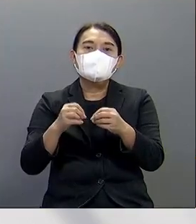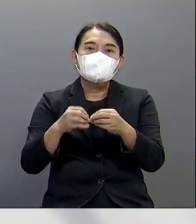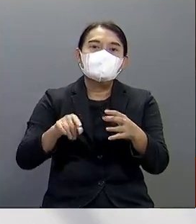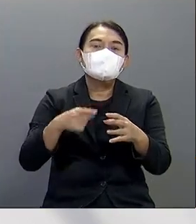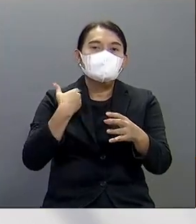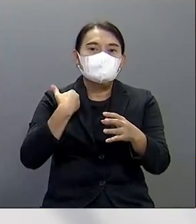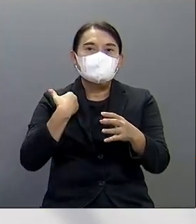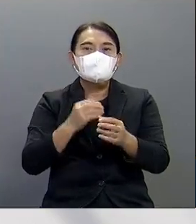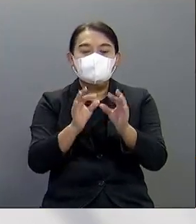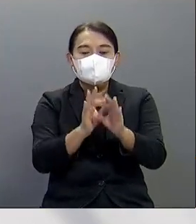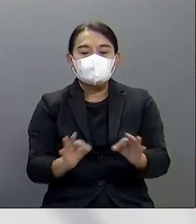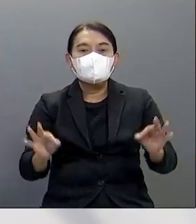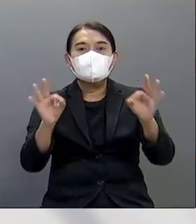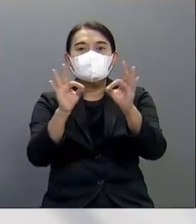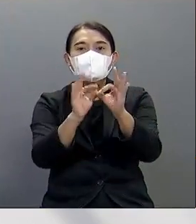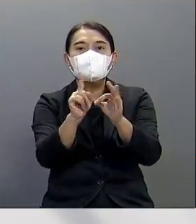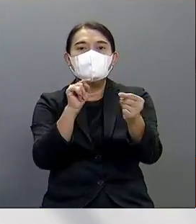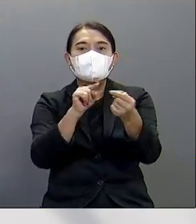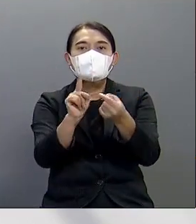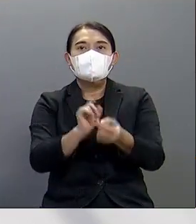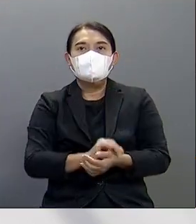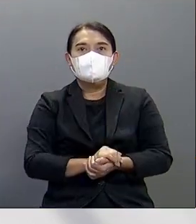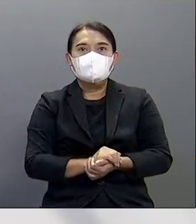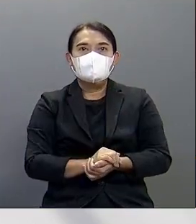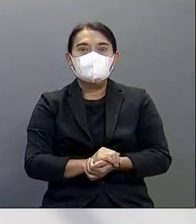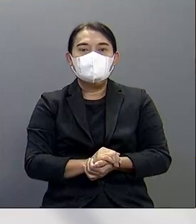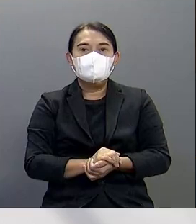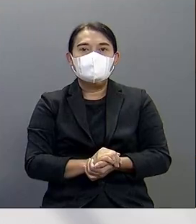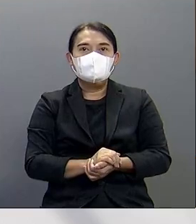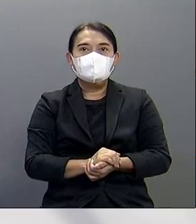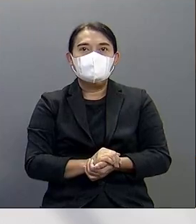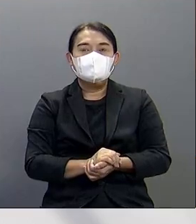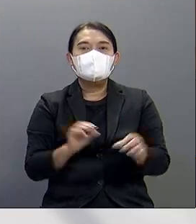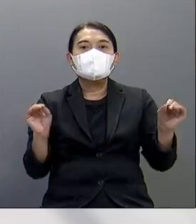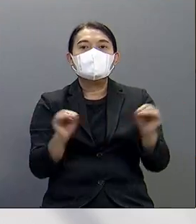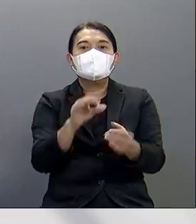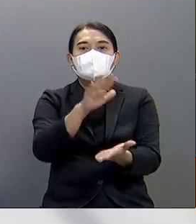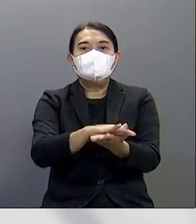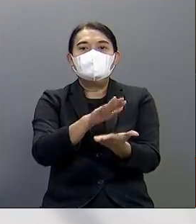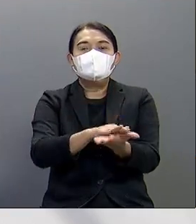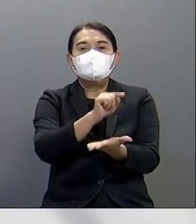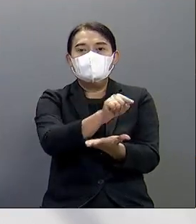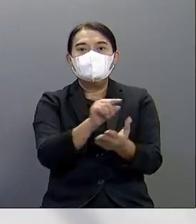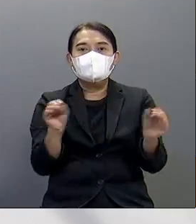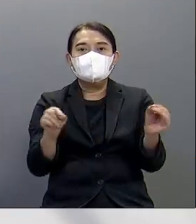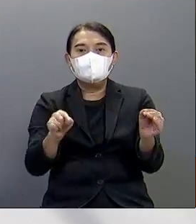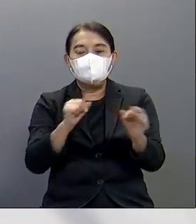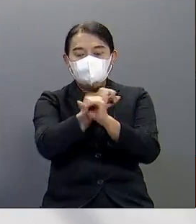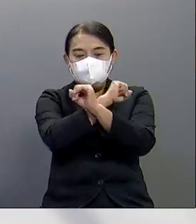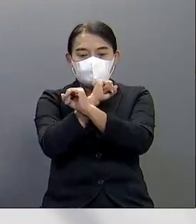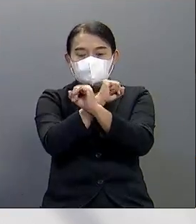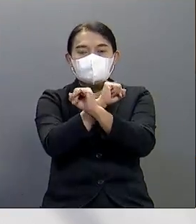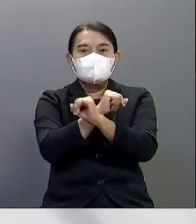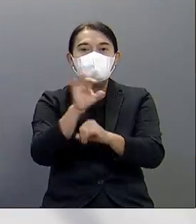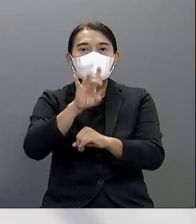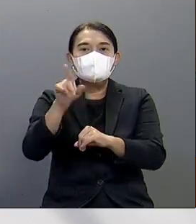สิ่งที่สำคัญที่สุดเราจะทำให้บริเวณใกล้ๆโรงเรียนเนี่ยเป็นพื้นที่ปลอดภัยให้ 100% และ